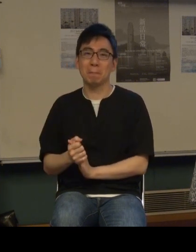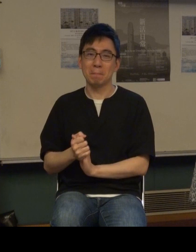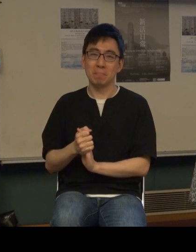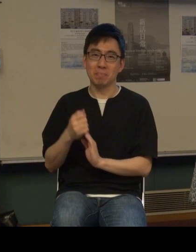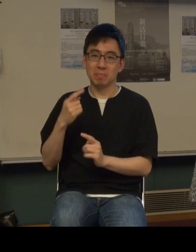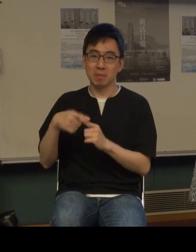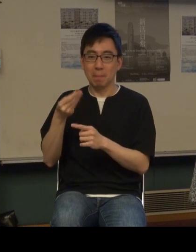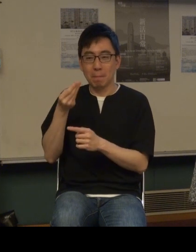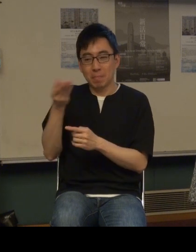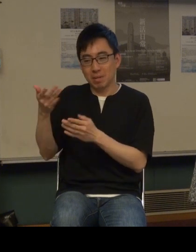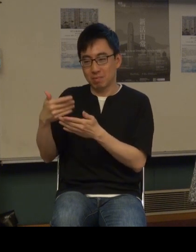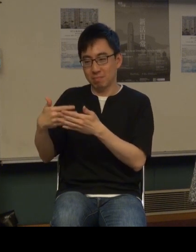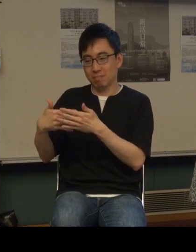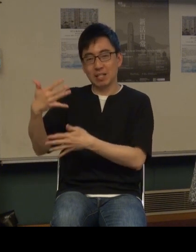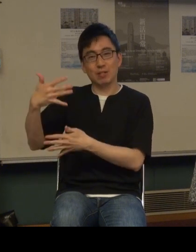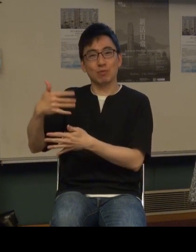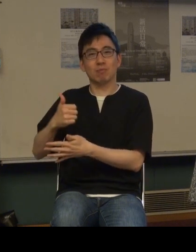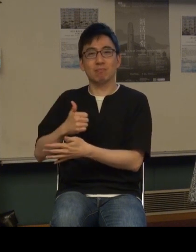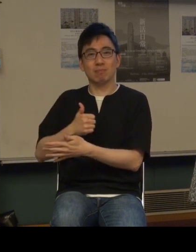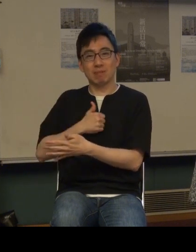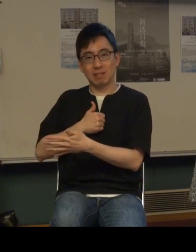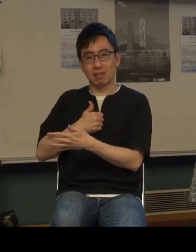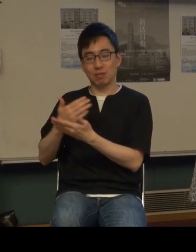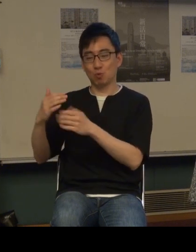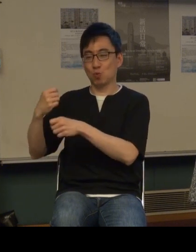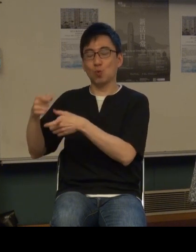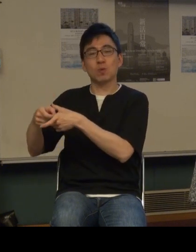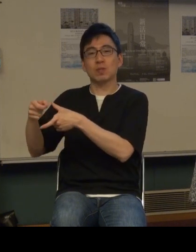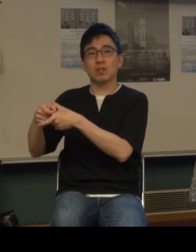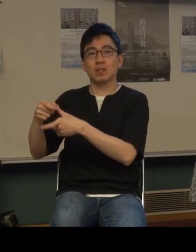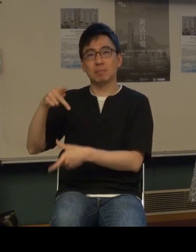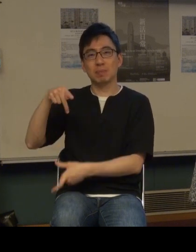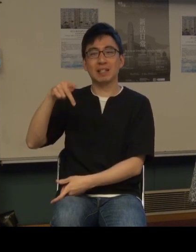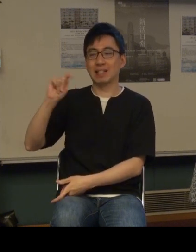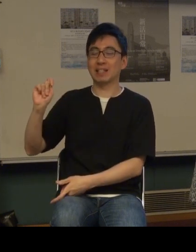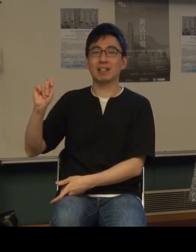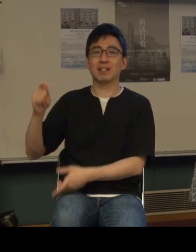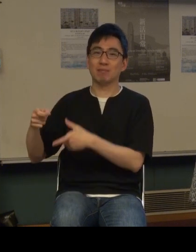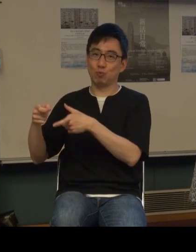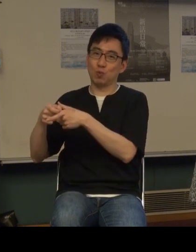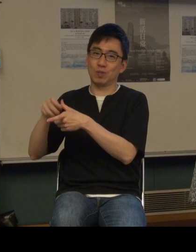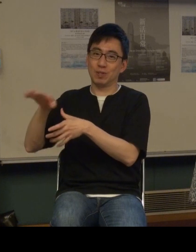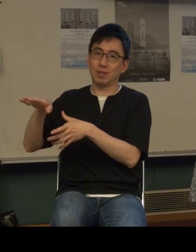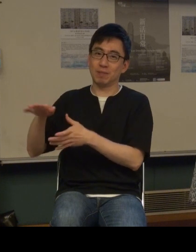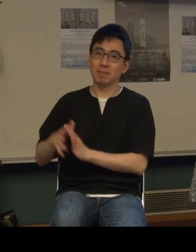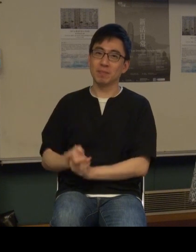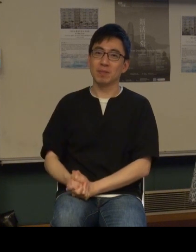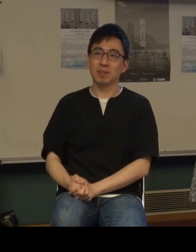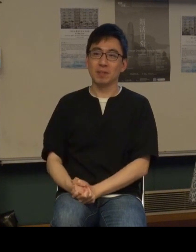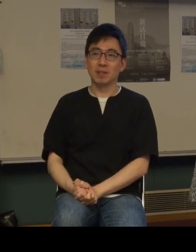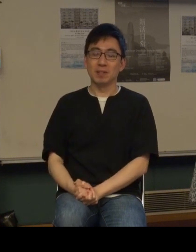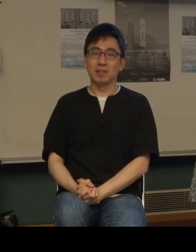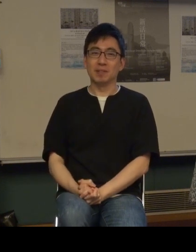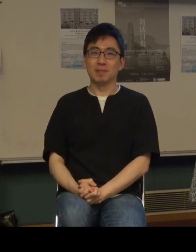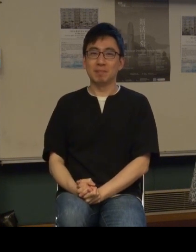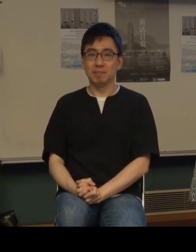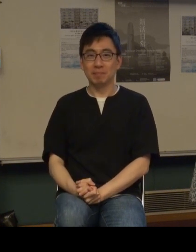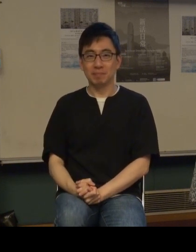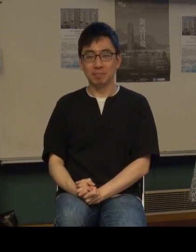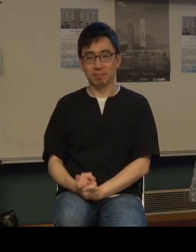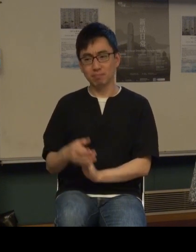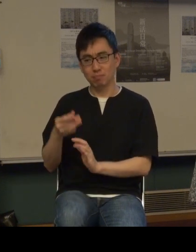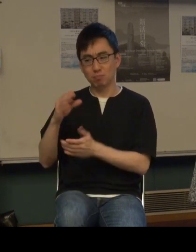公和洋行，即係而家我哋叫嘅巴馬丹拿建築師樓啦 （PNT） 嘅一位建築師咧Cornell 去做